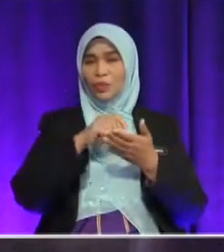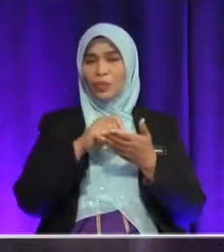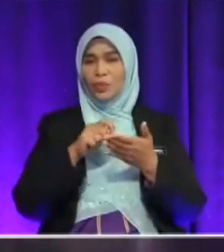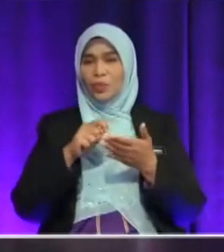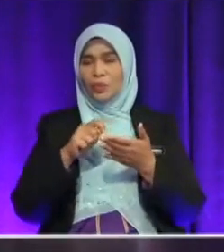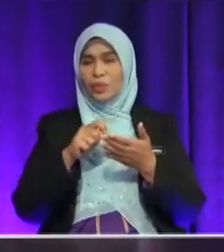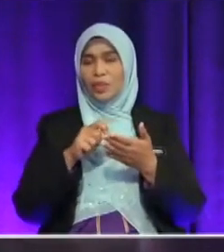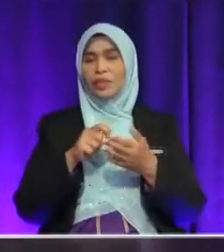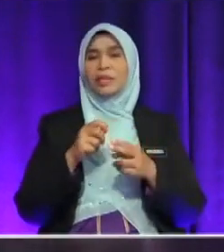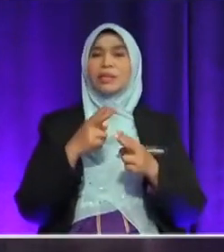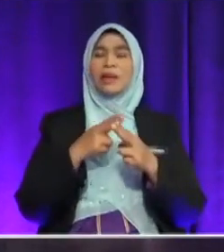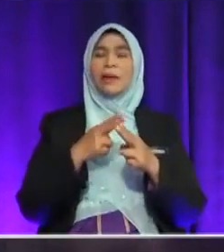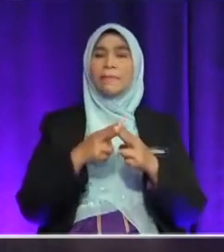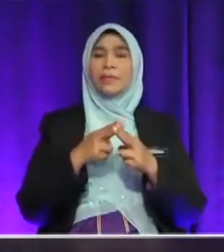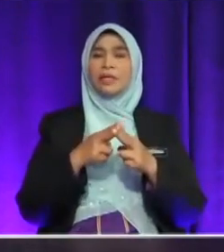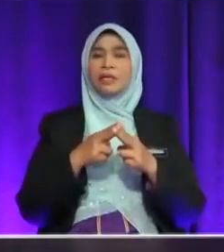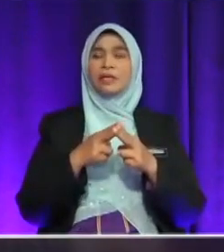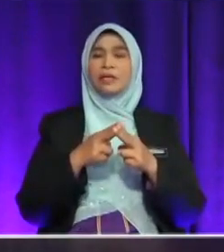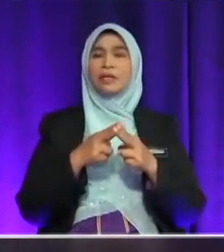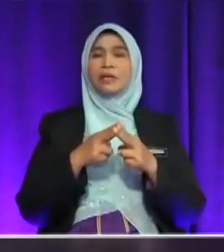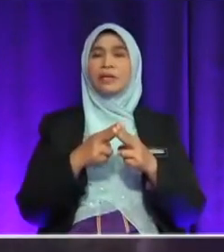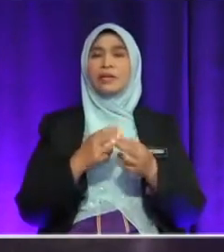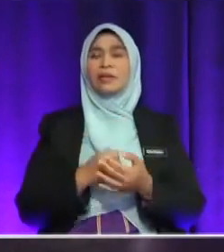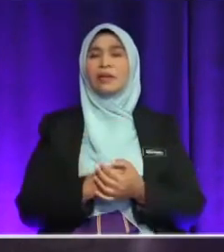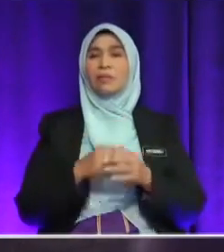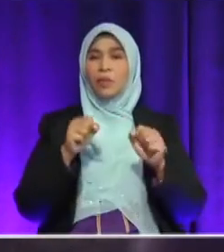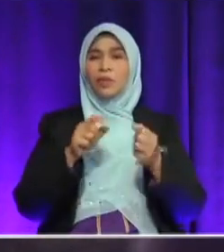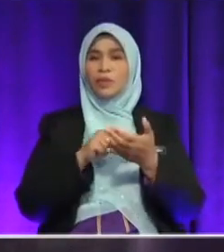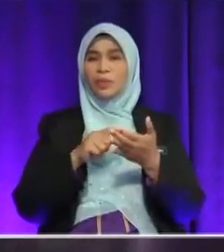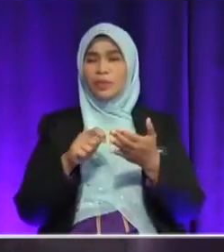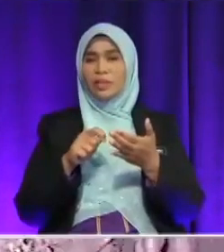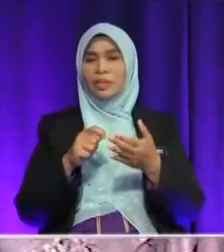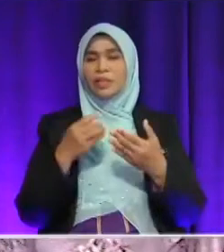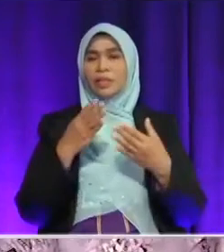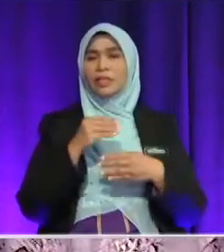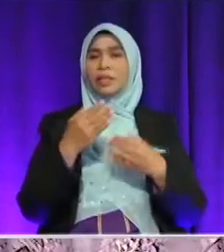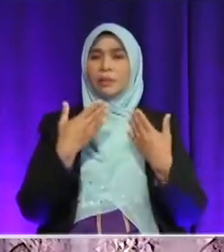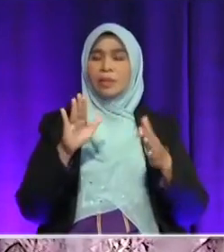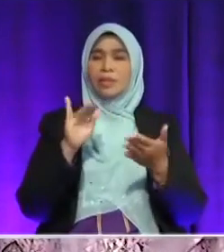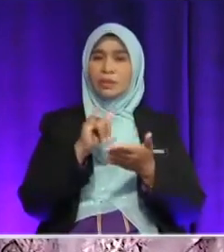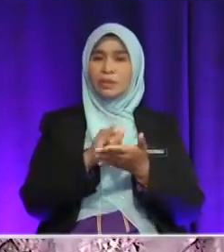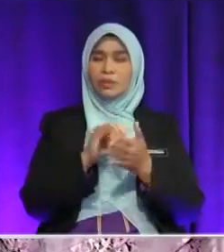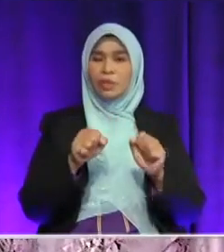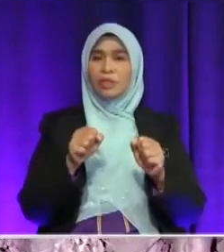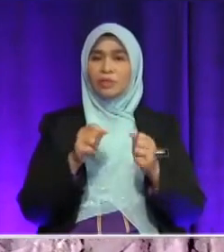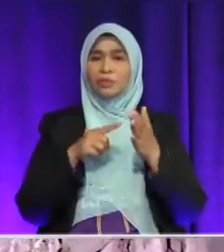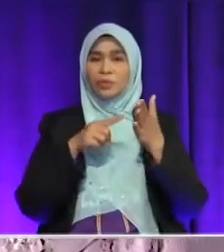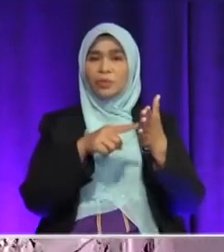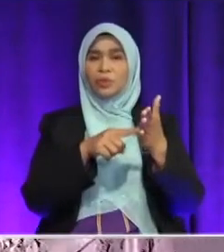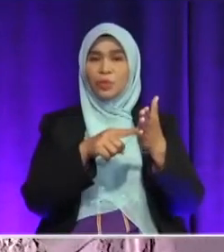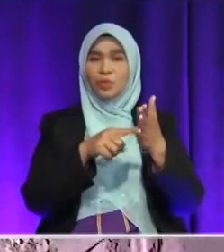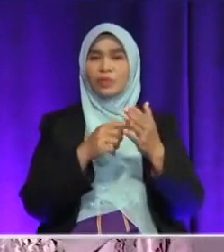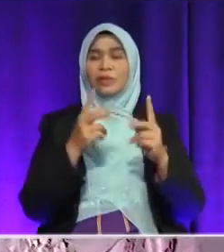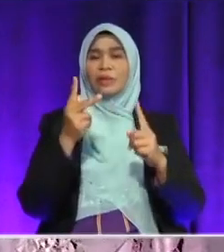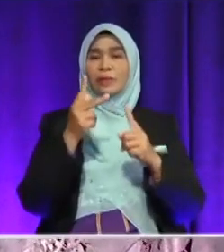penuh tari meninggal dunia boleh issirep bulatan ini kemudian Dahsyat oleh angka ah 44